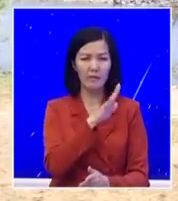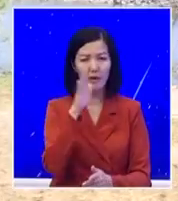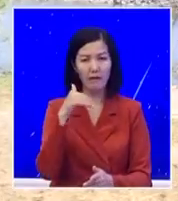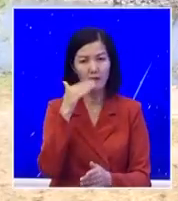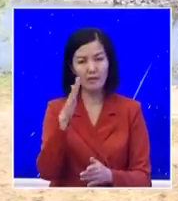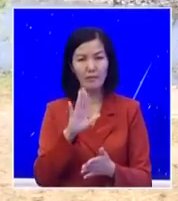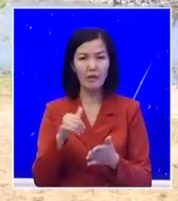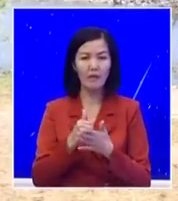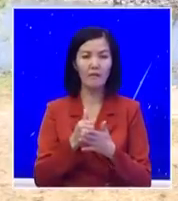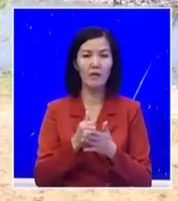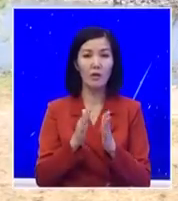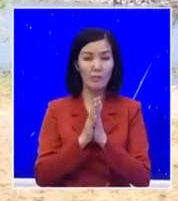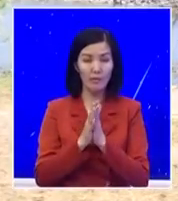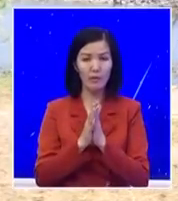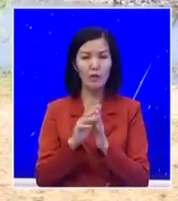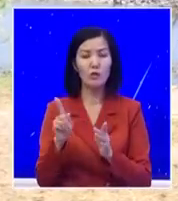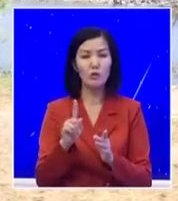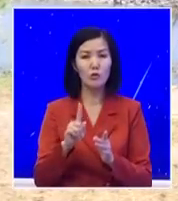самое главное обратиться, чтобы